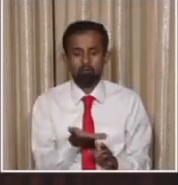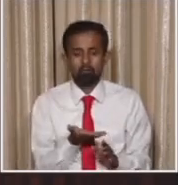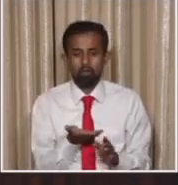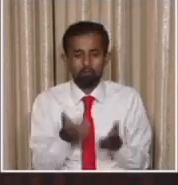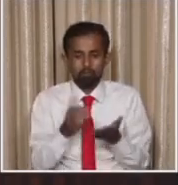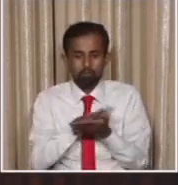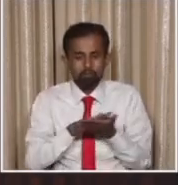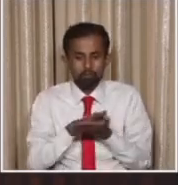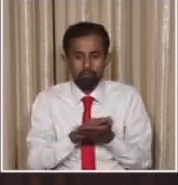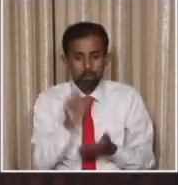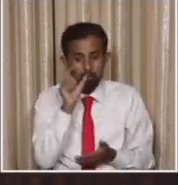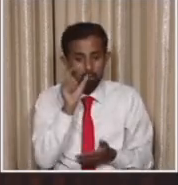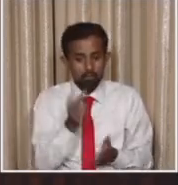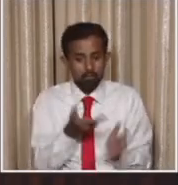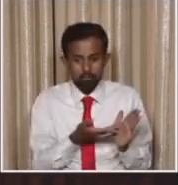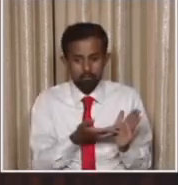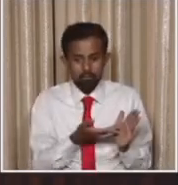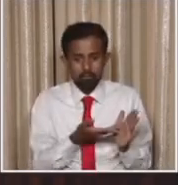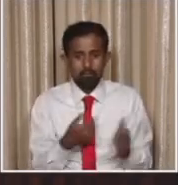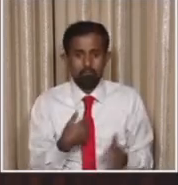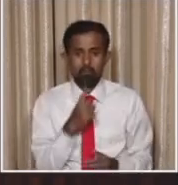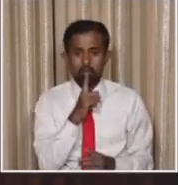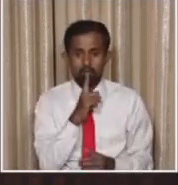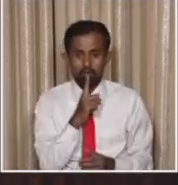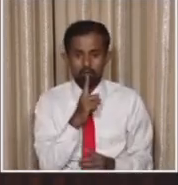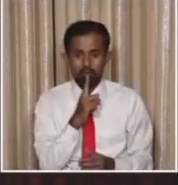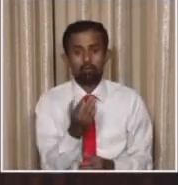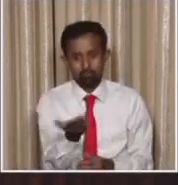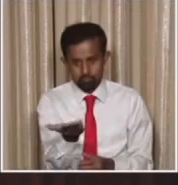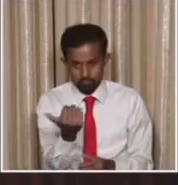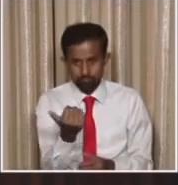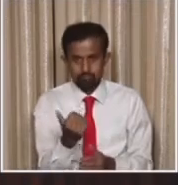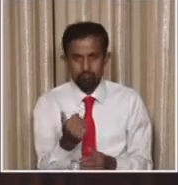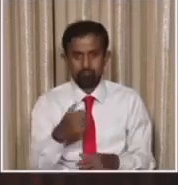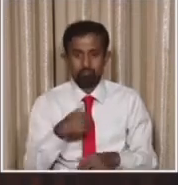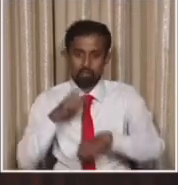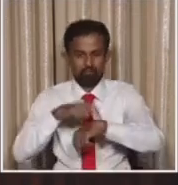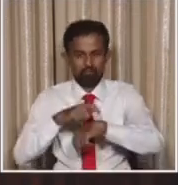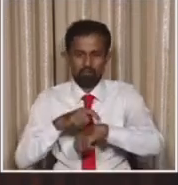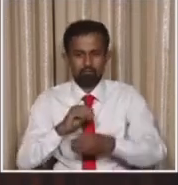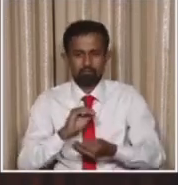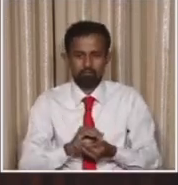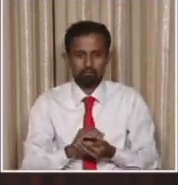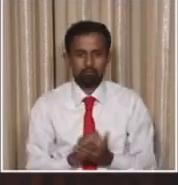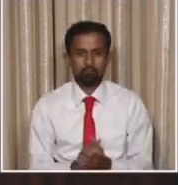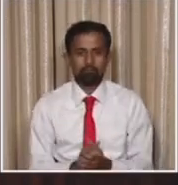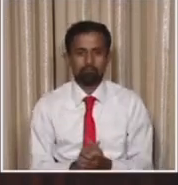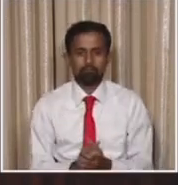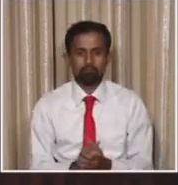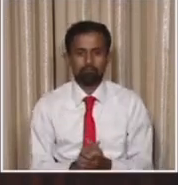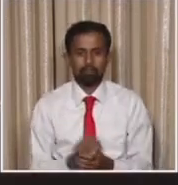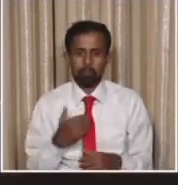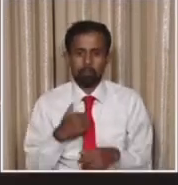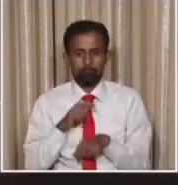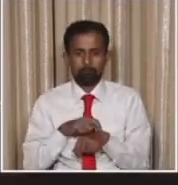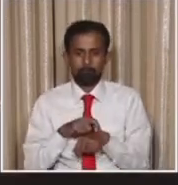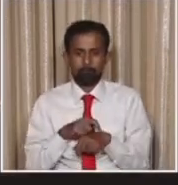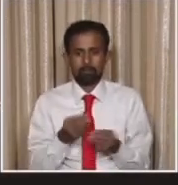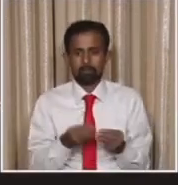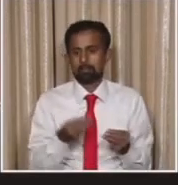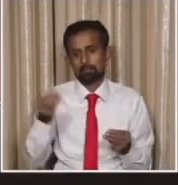ටිකක් කල්පනා කරන්න ඕන. මම මේ කියන්නේ ඔව් ඔබතුමිය ඔව් මගේ වෙලාව මට පස්සේ දෙන්න. ඔව් මේ මගේ වෙලාවෙන් එතුමට